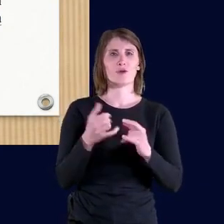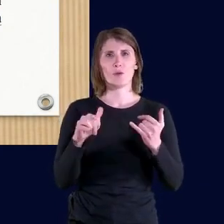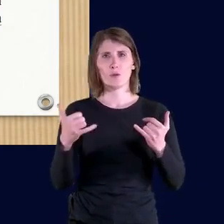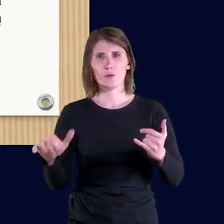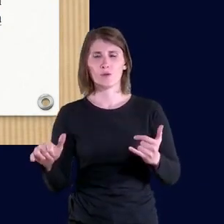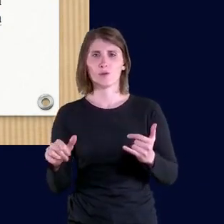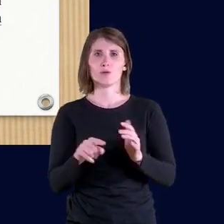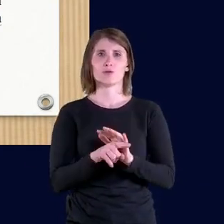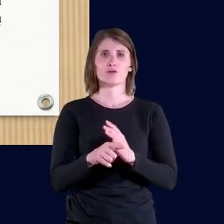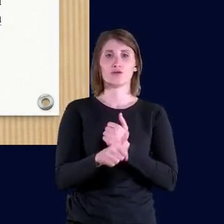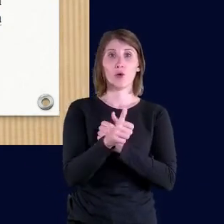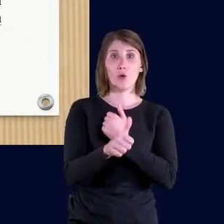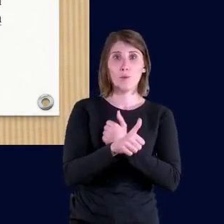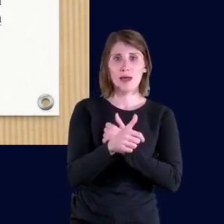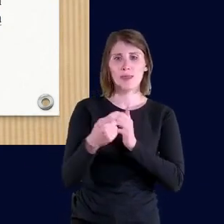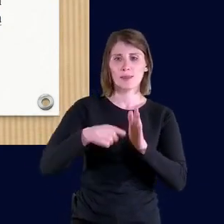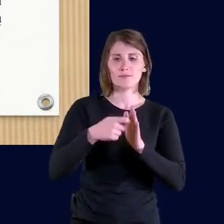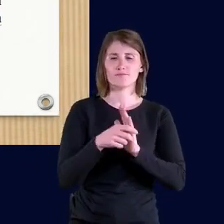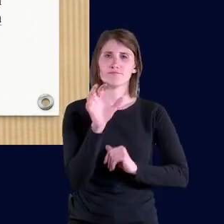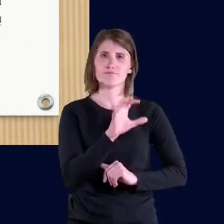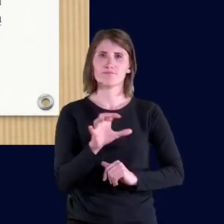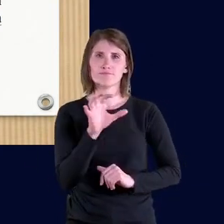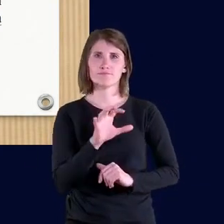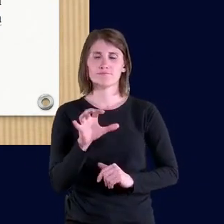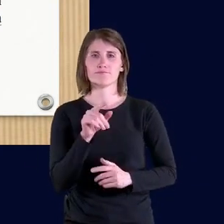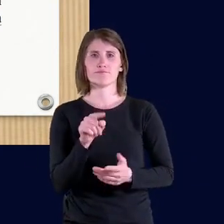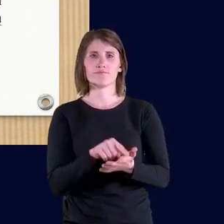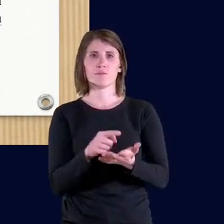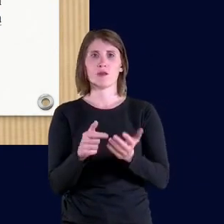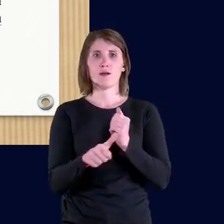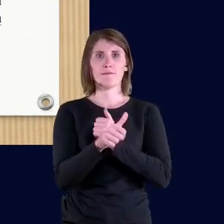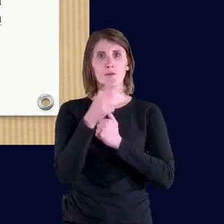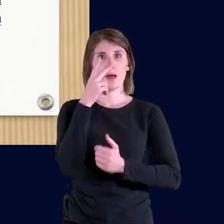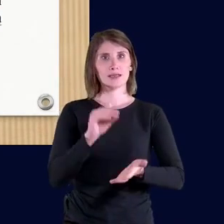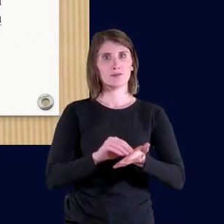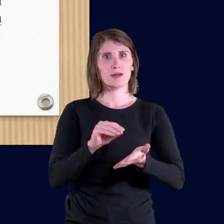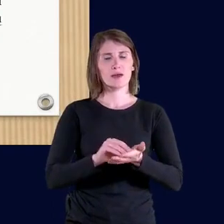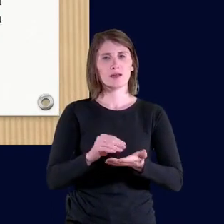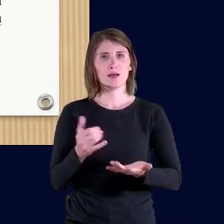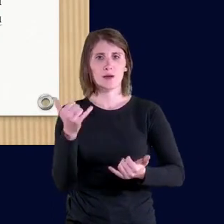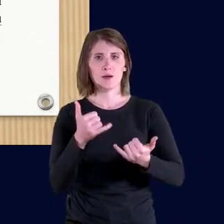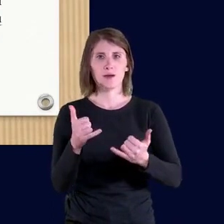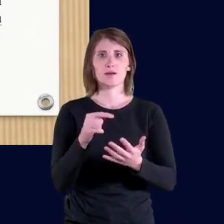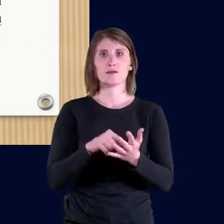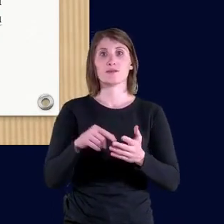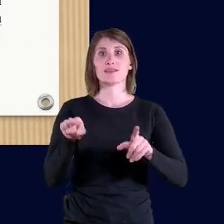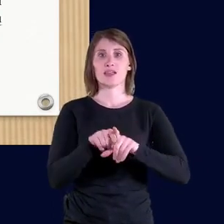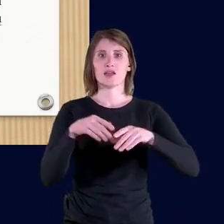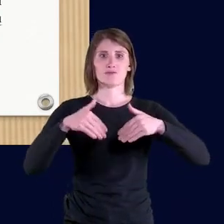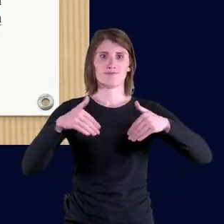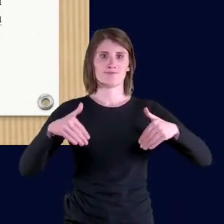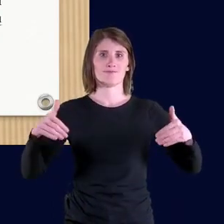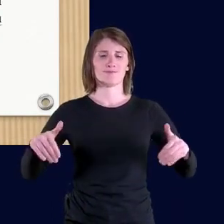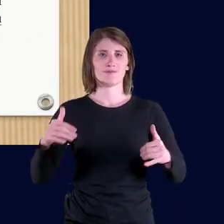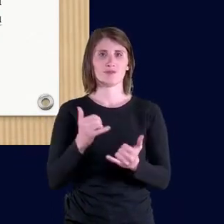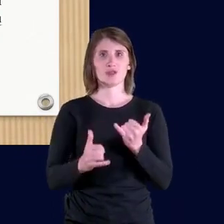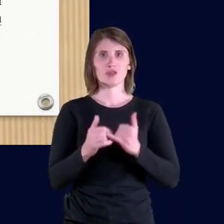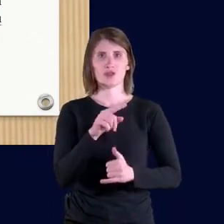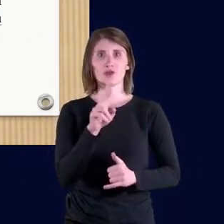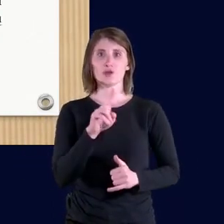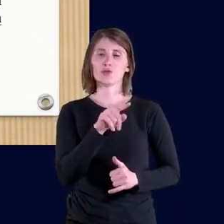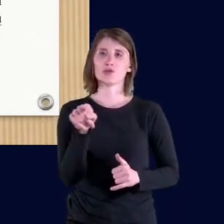reportaży animacji filmów eksperymentalnych spektakle teatralne Jeżeli ktoś z państwa